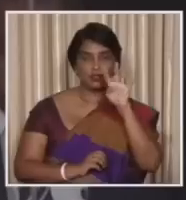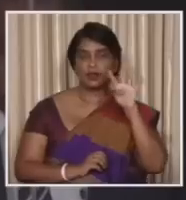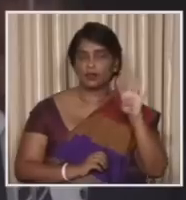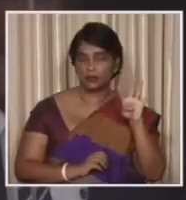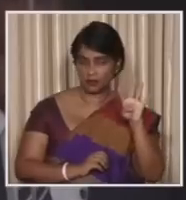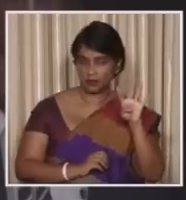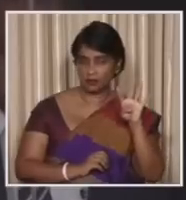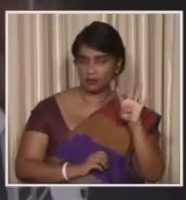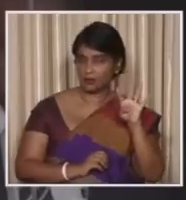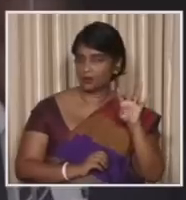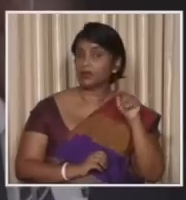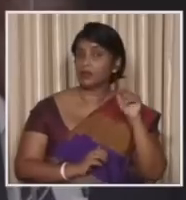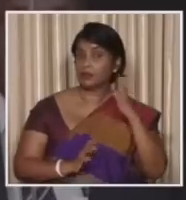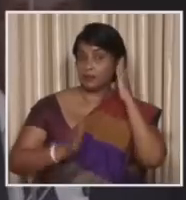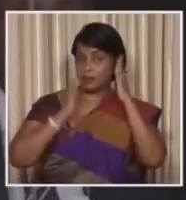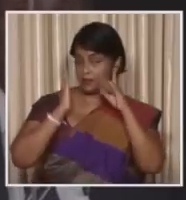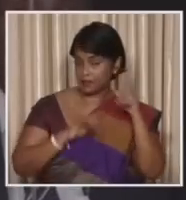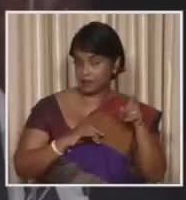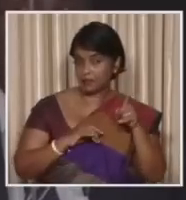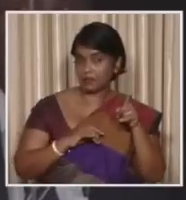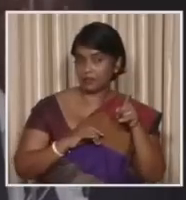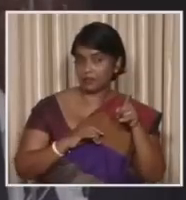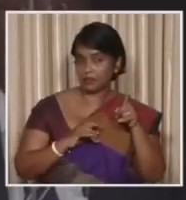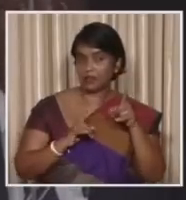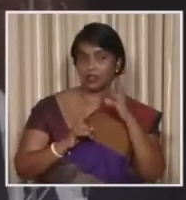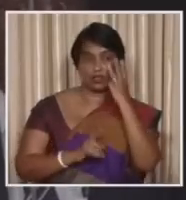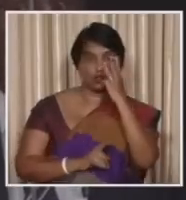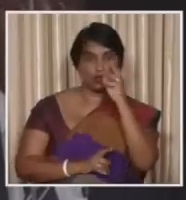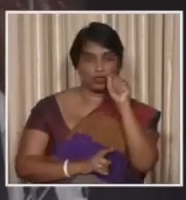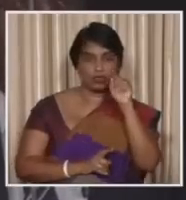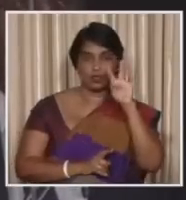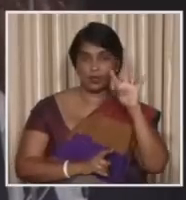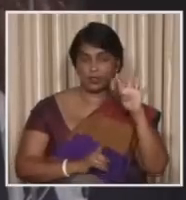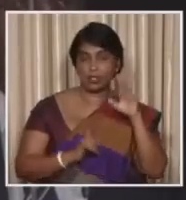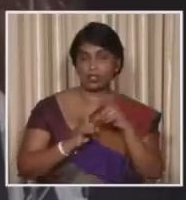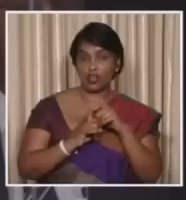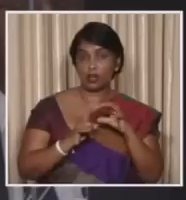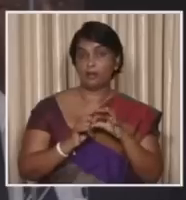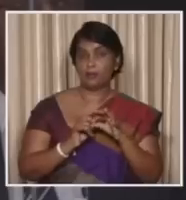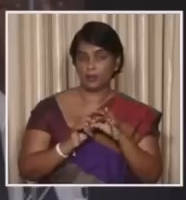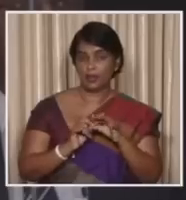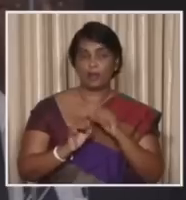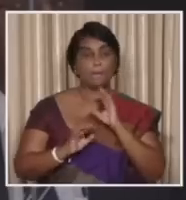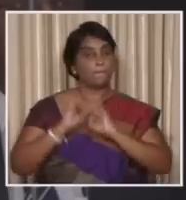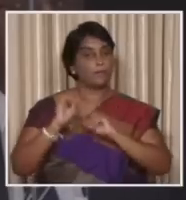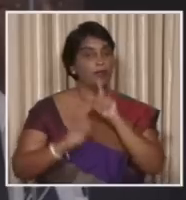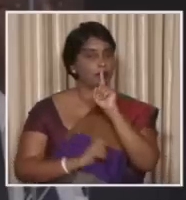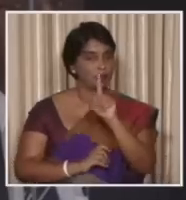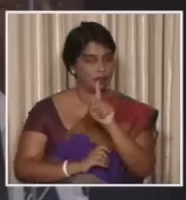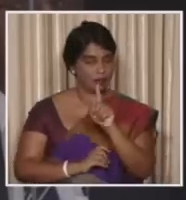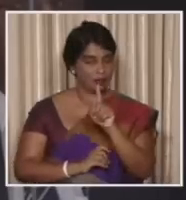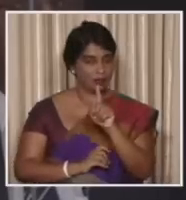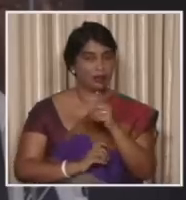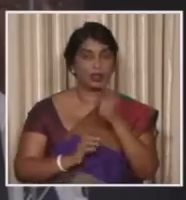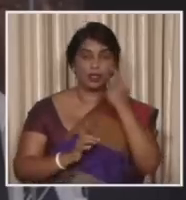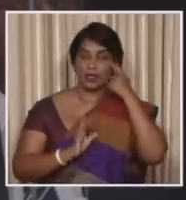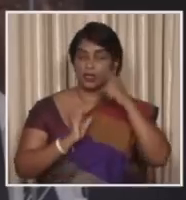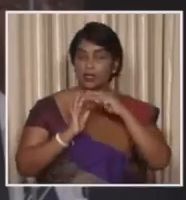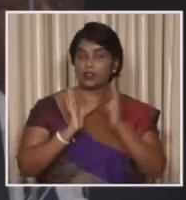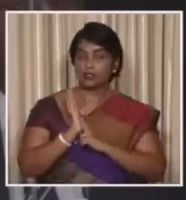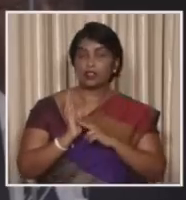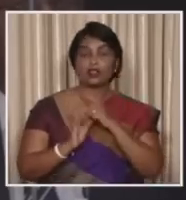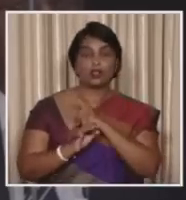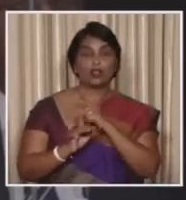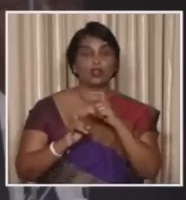हतराय मलेशिया तुनाई दशम हतराय डॉलर बिलियन प्रतिशत एकाई इंडोनेशिया डॉलर